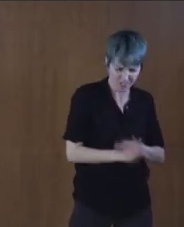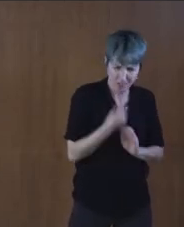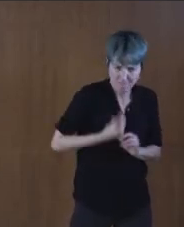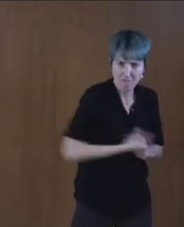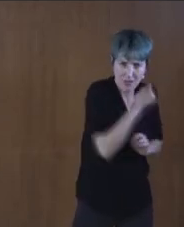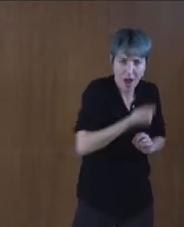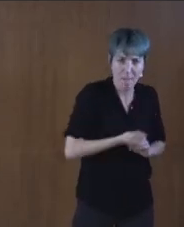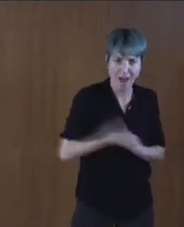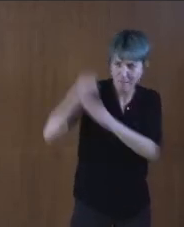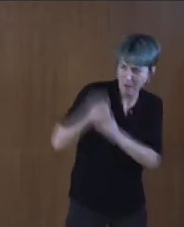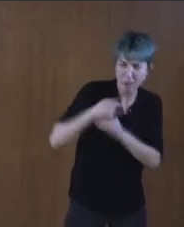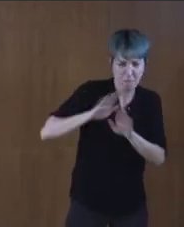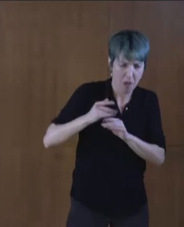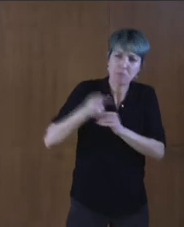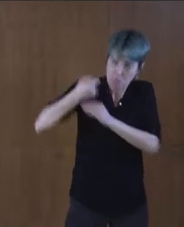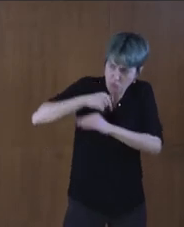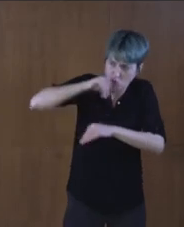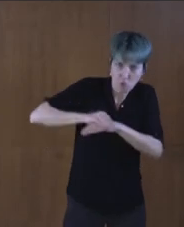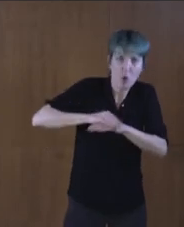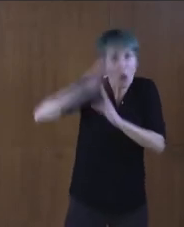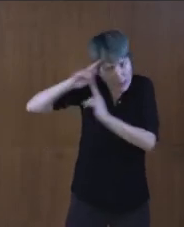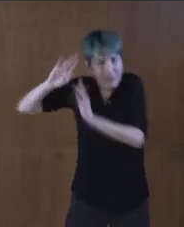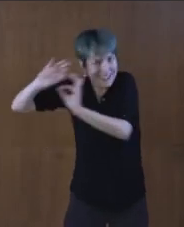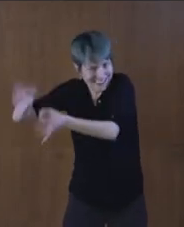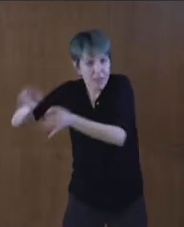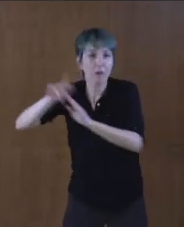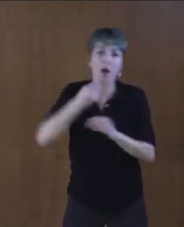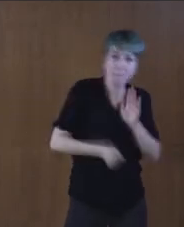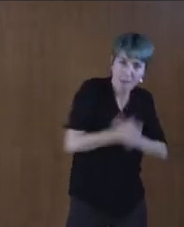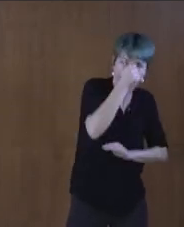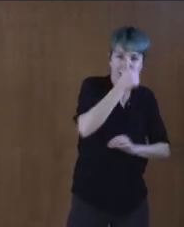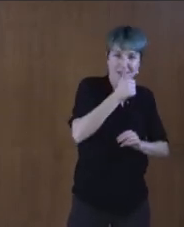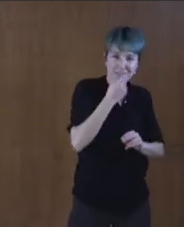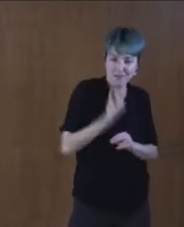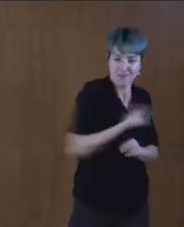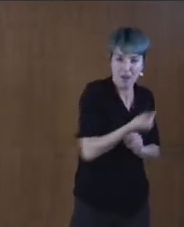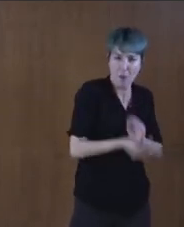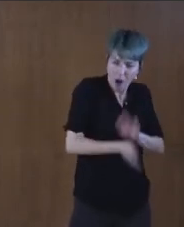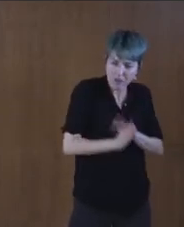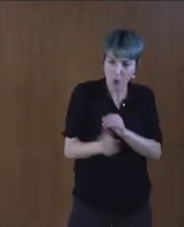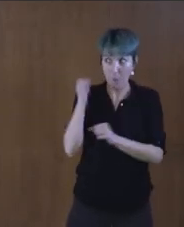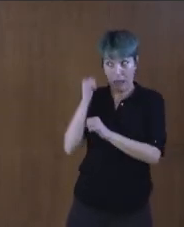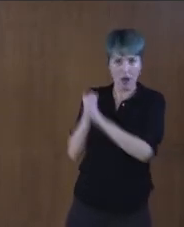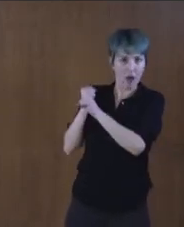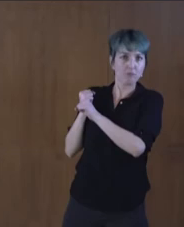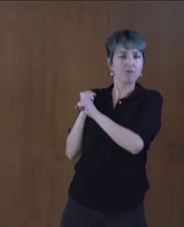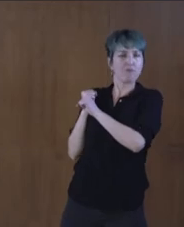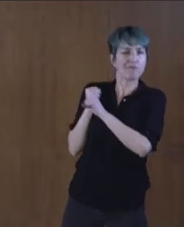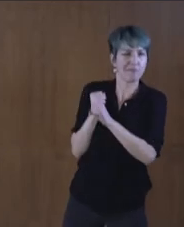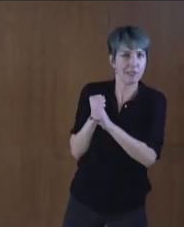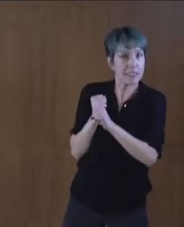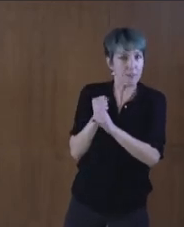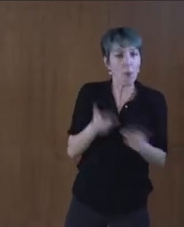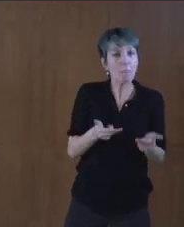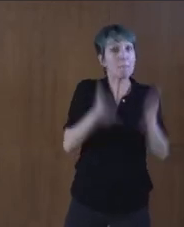escapant d'aquest domini, amb tot el respecte pel domini. Continuem amb el carro, però deixem galopar també